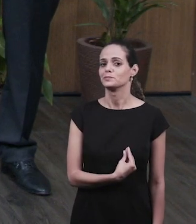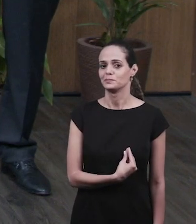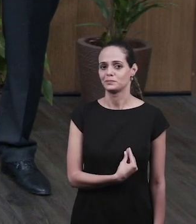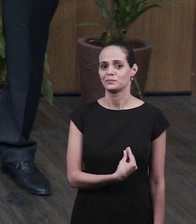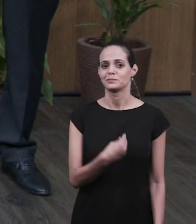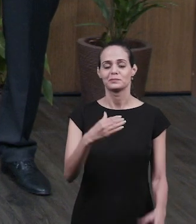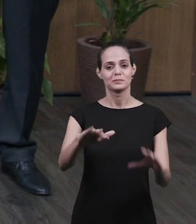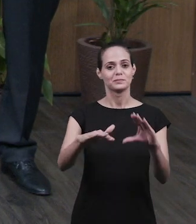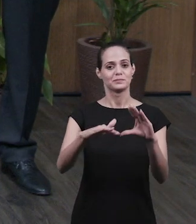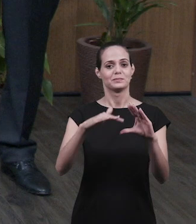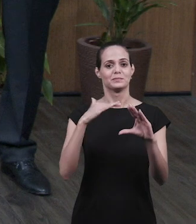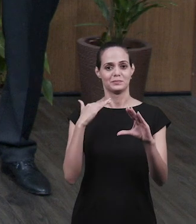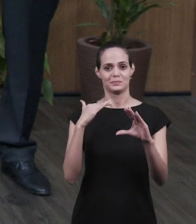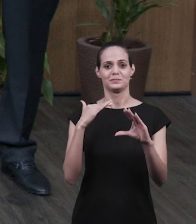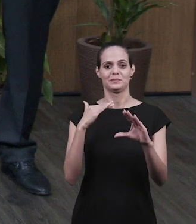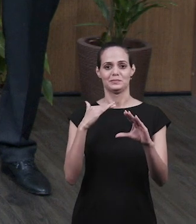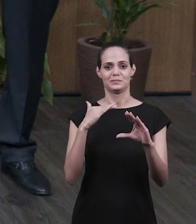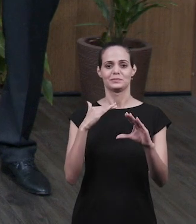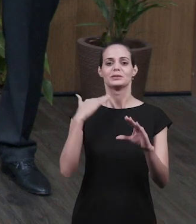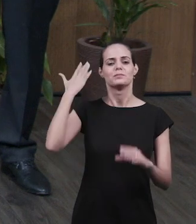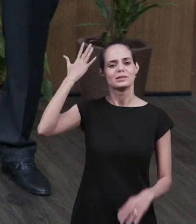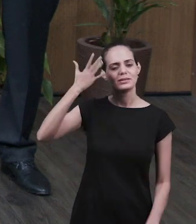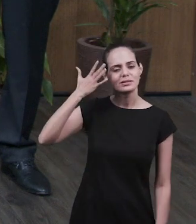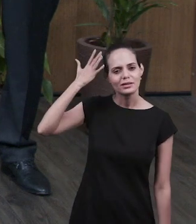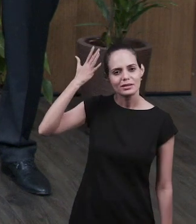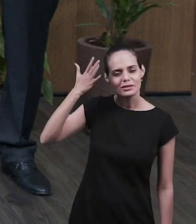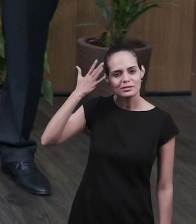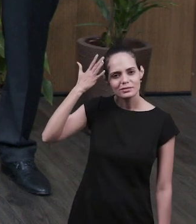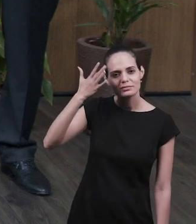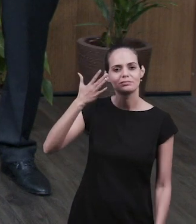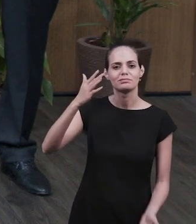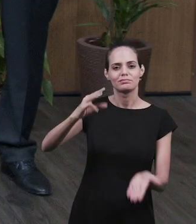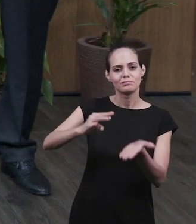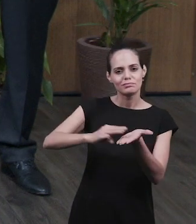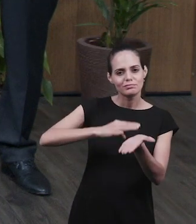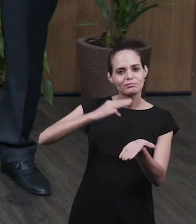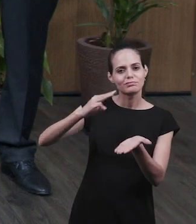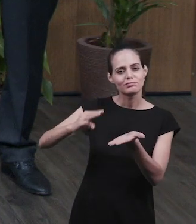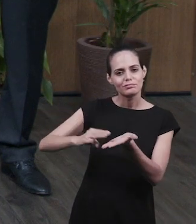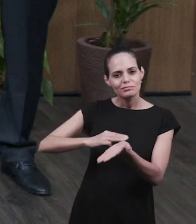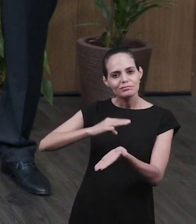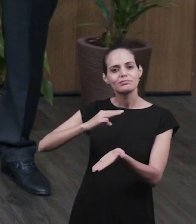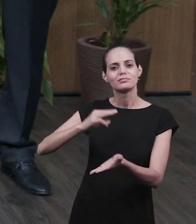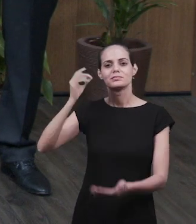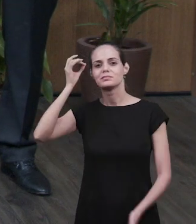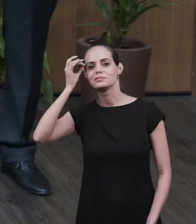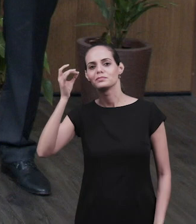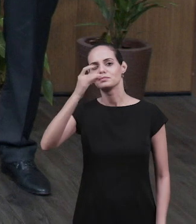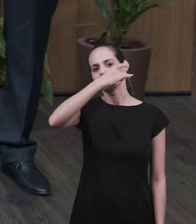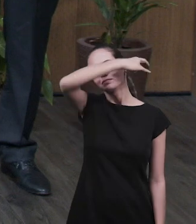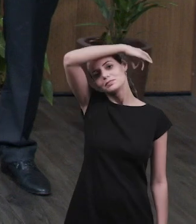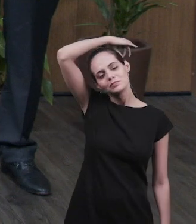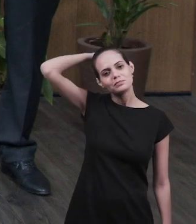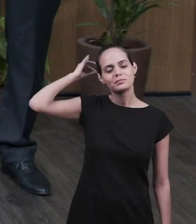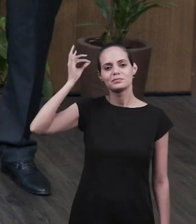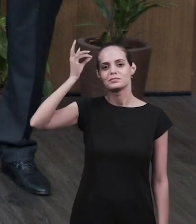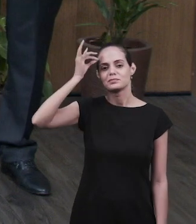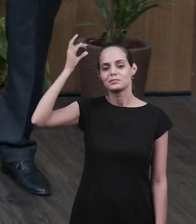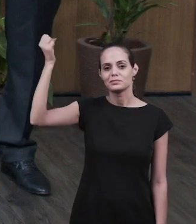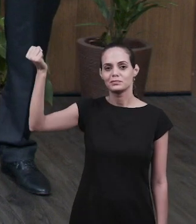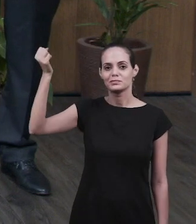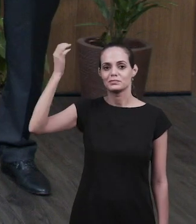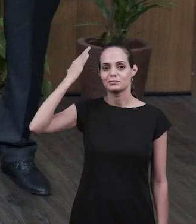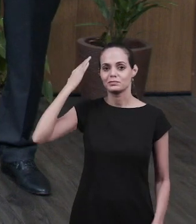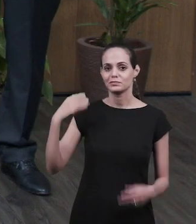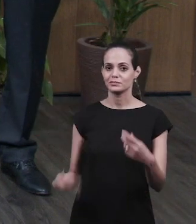L'envoi de vos messages, de ce que le Saint-Esprit va révéler